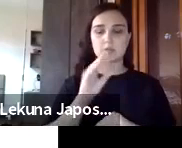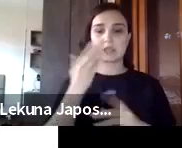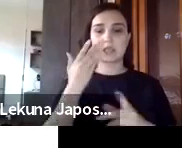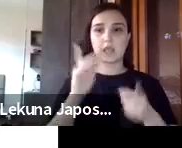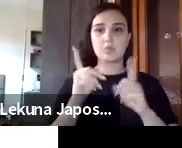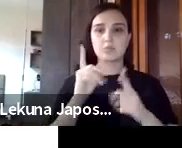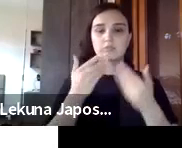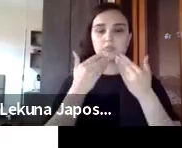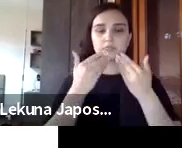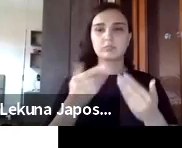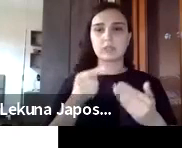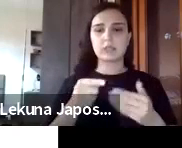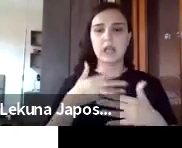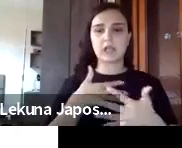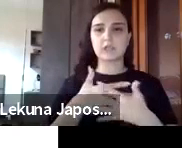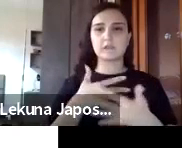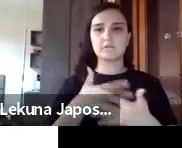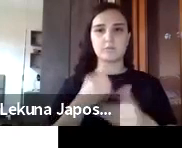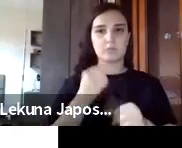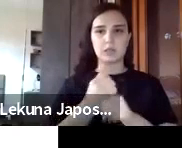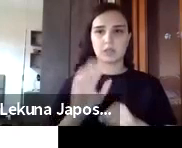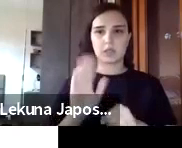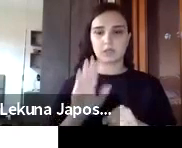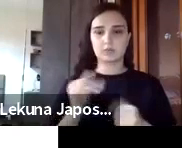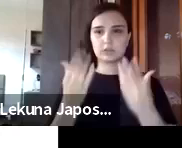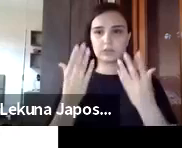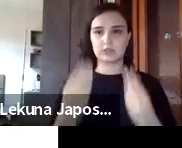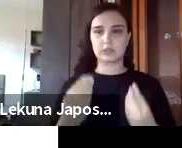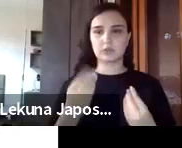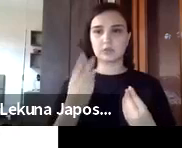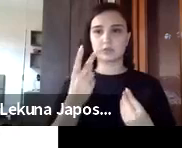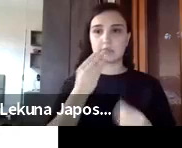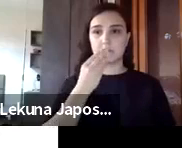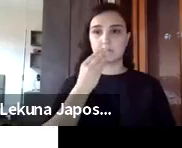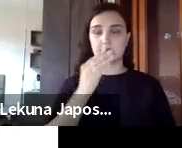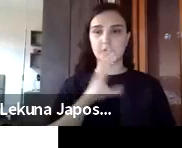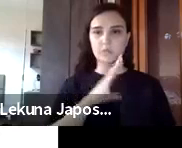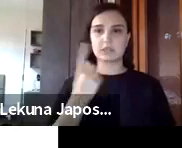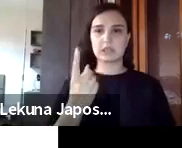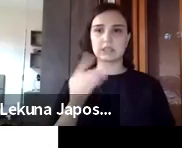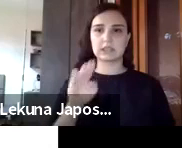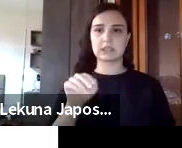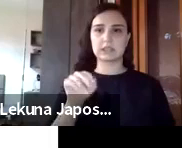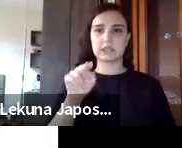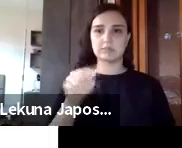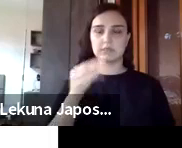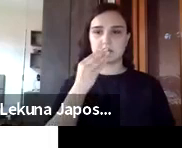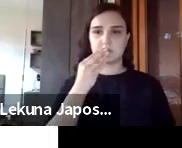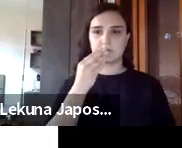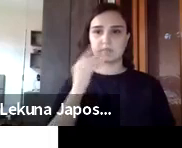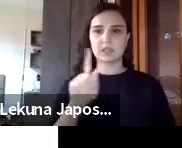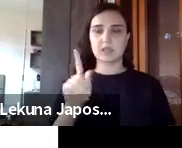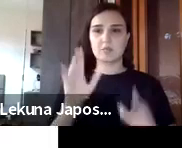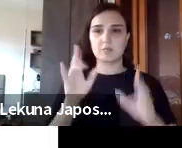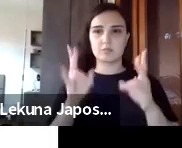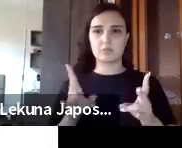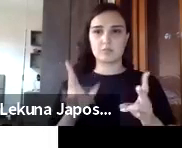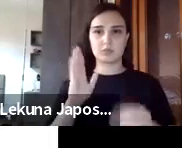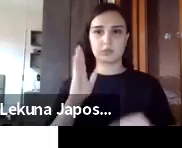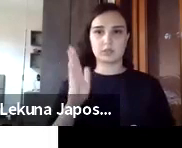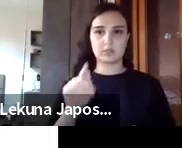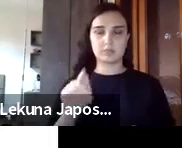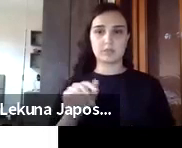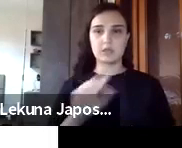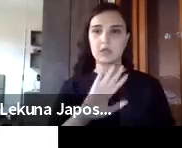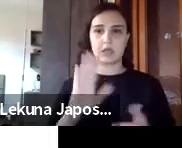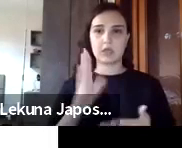რა ის კონკრეტული აქტივობა, მაგალითად არ გააკეთოთ დღეს ორი საკვები, იყოს ერთი ტიპის საკვები, რა მოხდება? არ